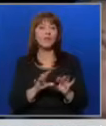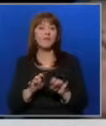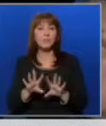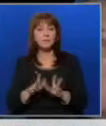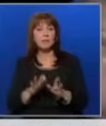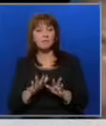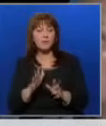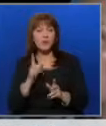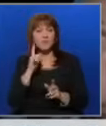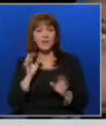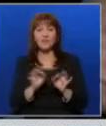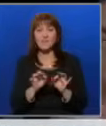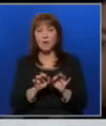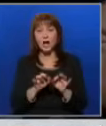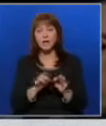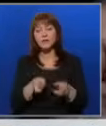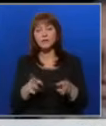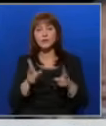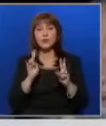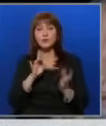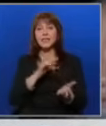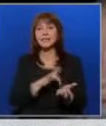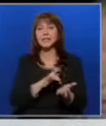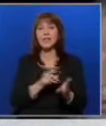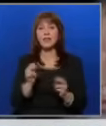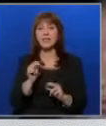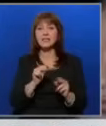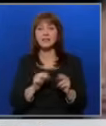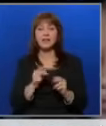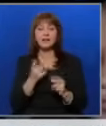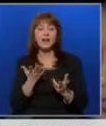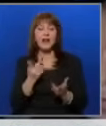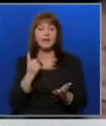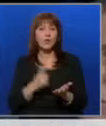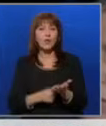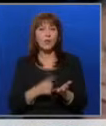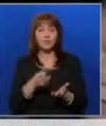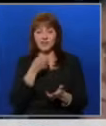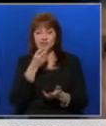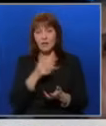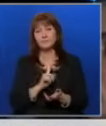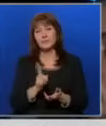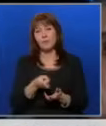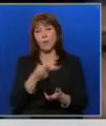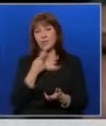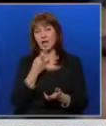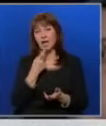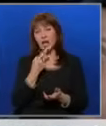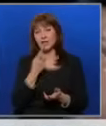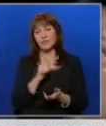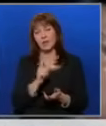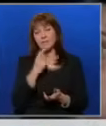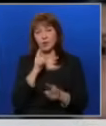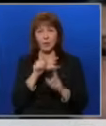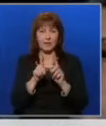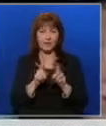че около февруари, но ще го реши Централния ни съвет. Какво наложи това да се случи? Не мога да ви кажа тези неща, да ги коментираме. Сега